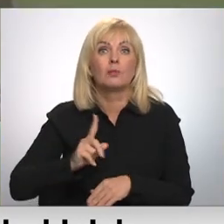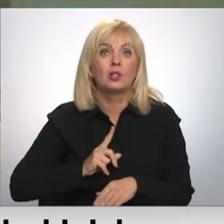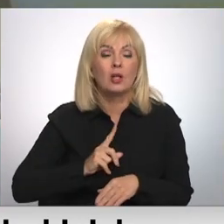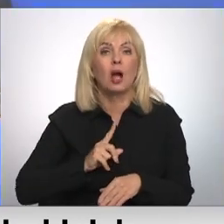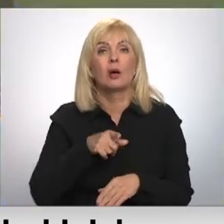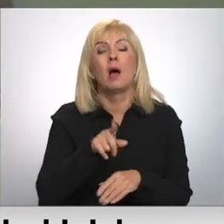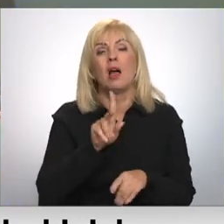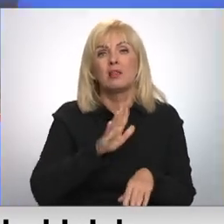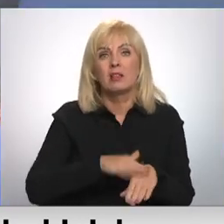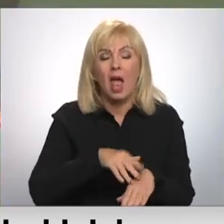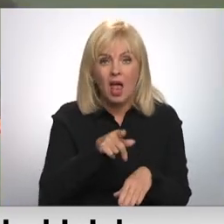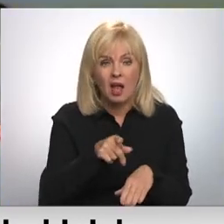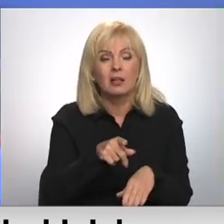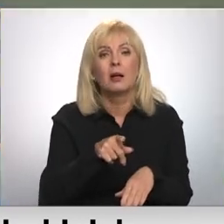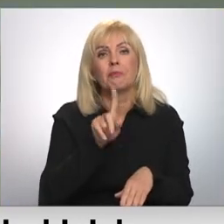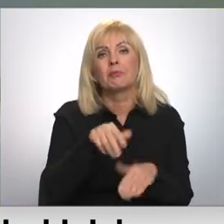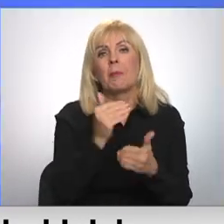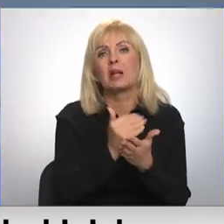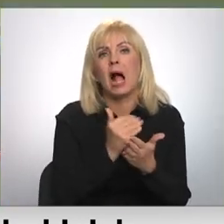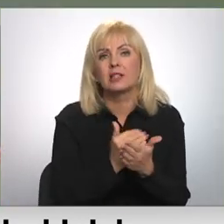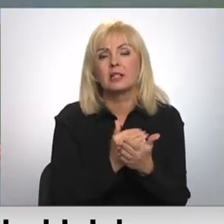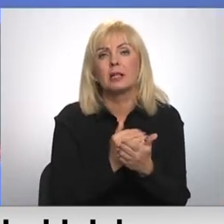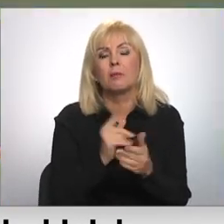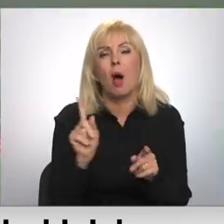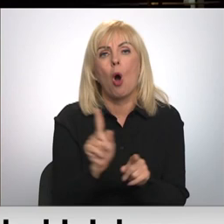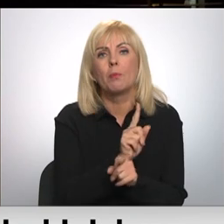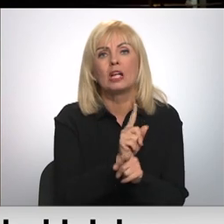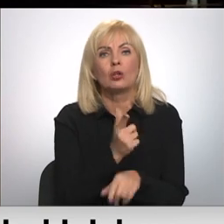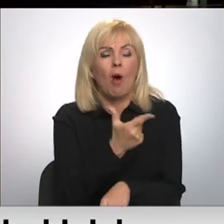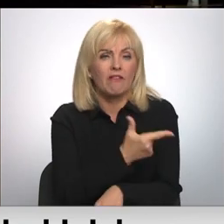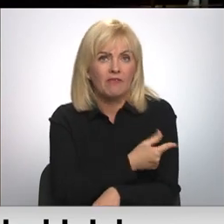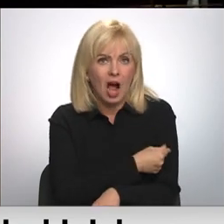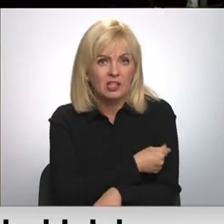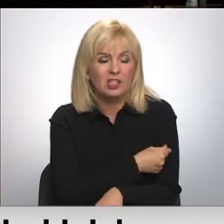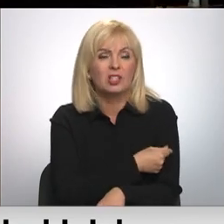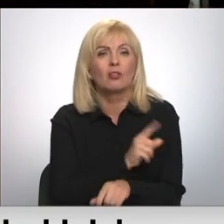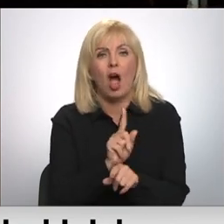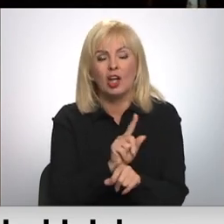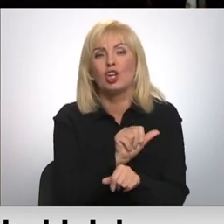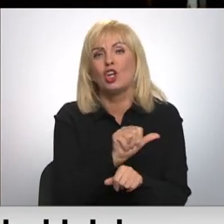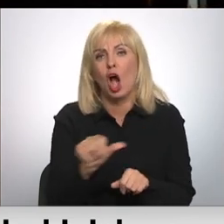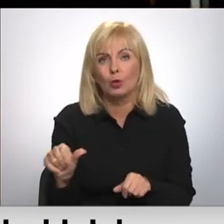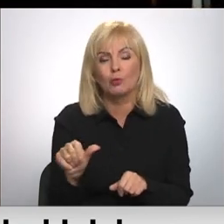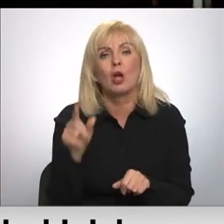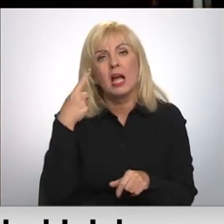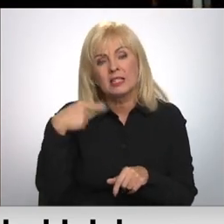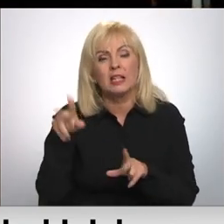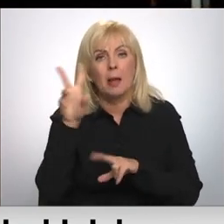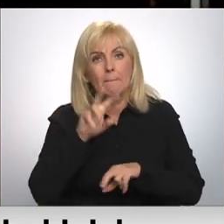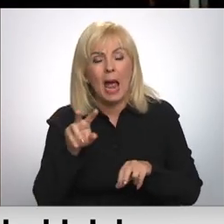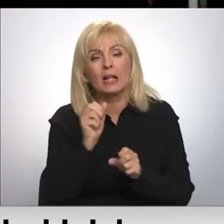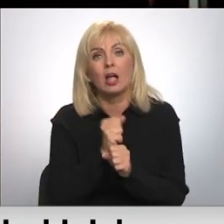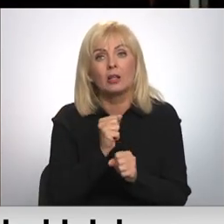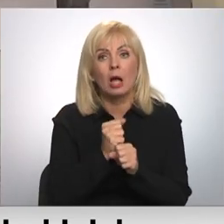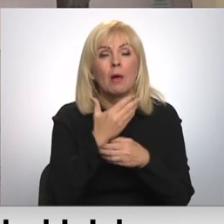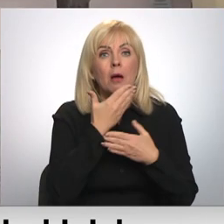sakrātām prasībām, kad ir obligātā vakcinācija, tāpat arī, protams, kas meklē cits darbs. Mums jau īsti nevar